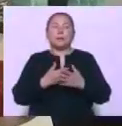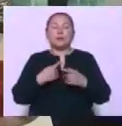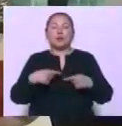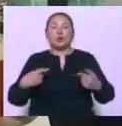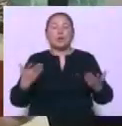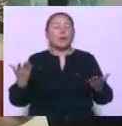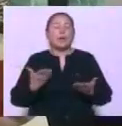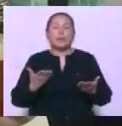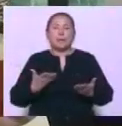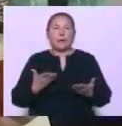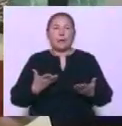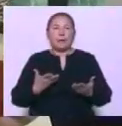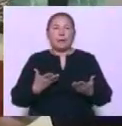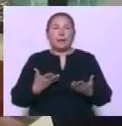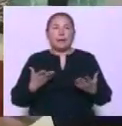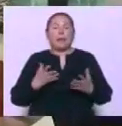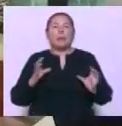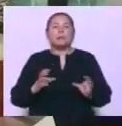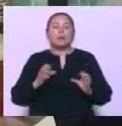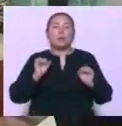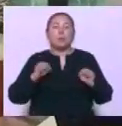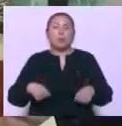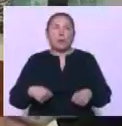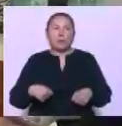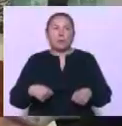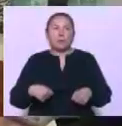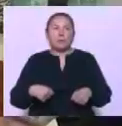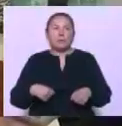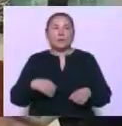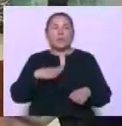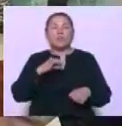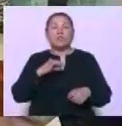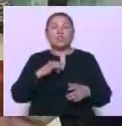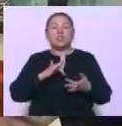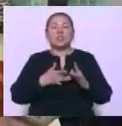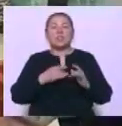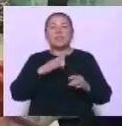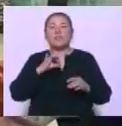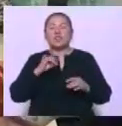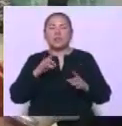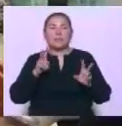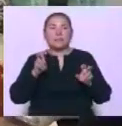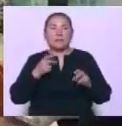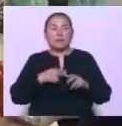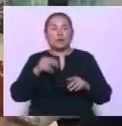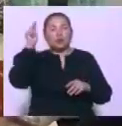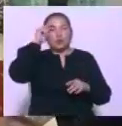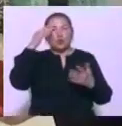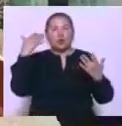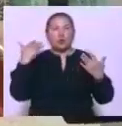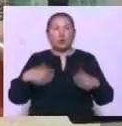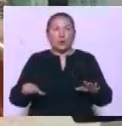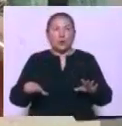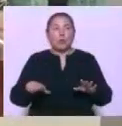түрлері қандай, қалай сақтануға болады, фишинг, интернет фишинг деген бар, солардың бәрін үйренді. Сонымен